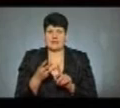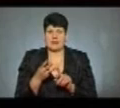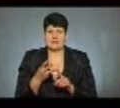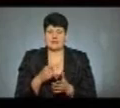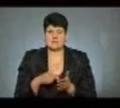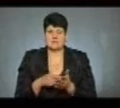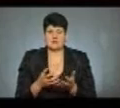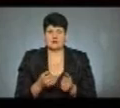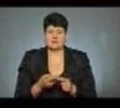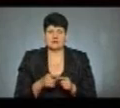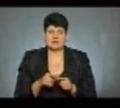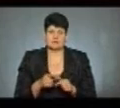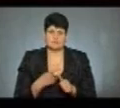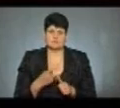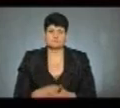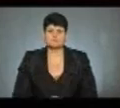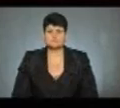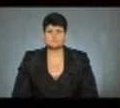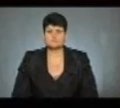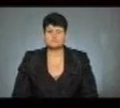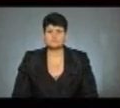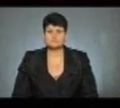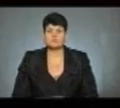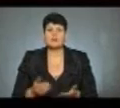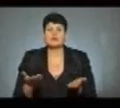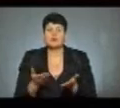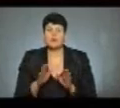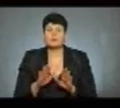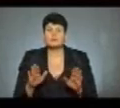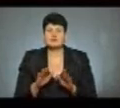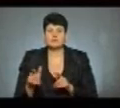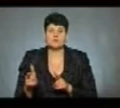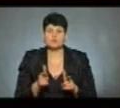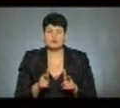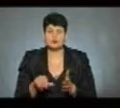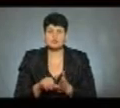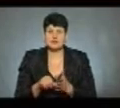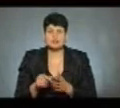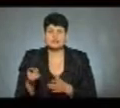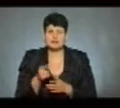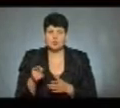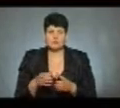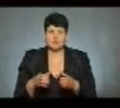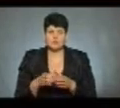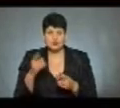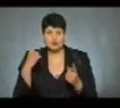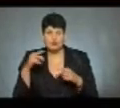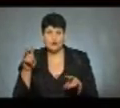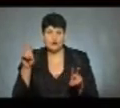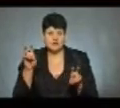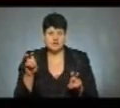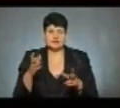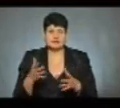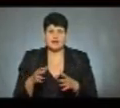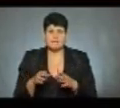місто, яке отримало цей статус. Яку пісню підготували учасники тернопільського гурту «Творчі» для нацвідбору на